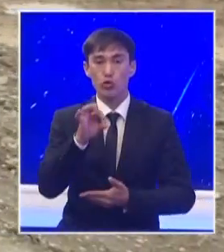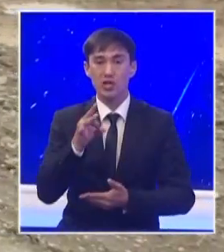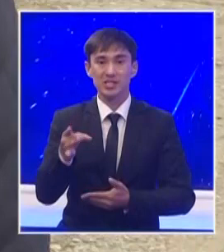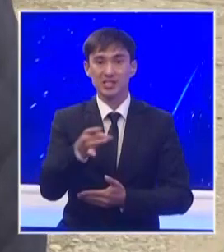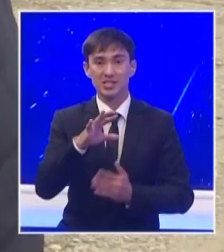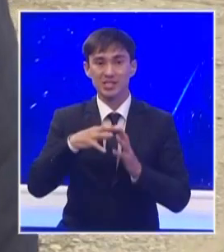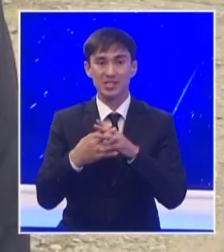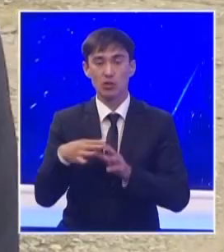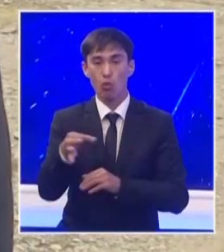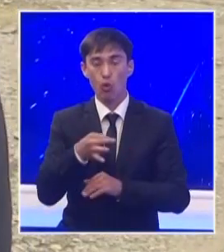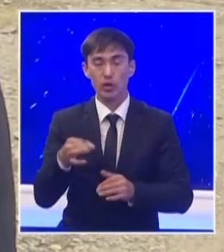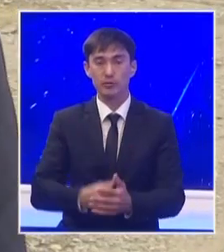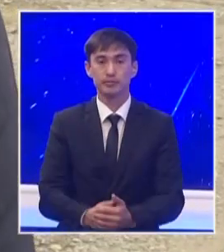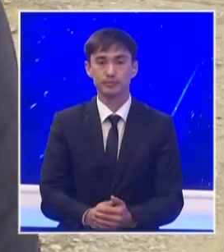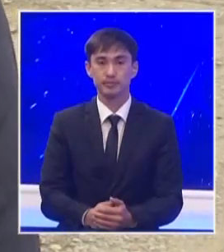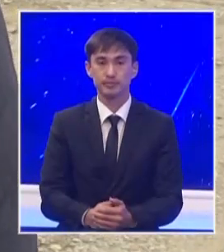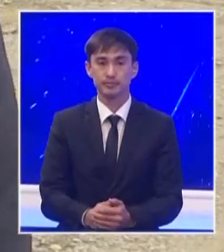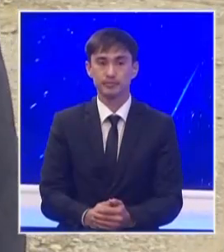округа.